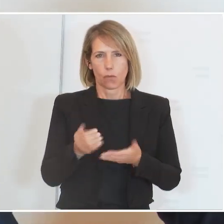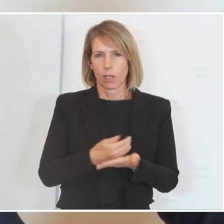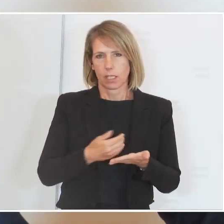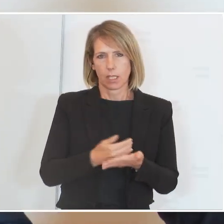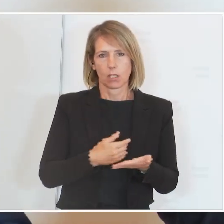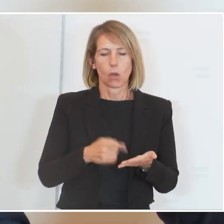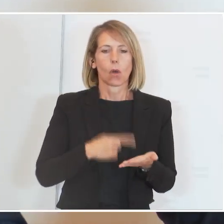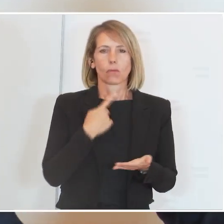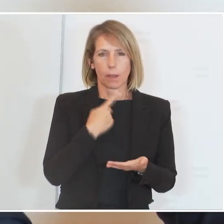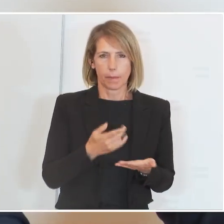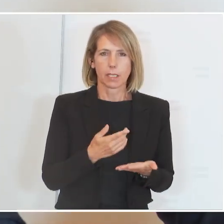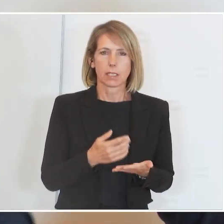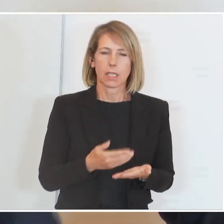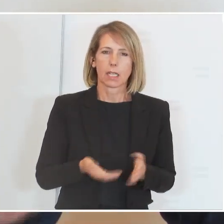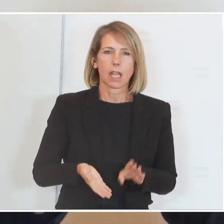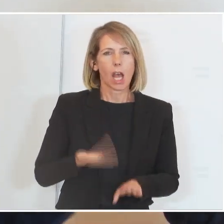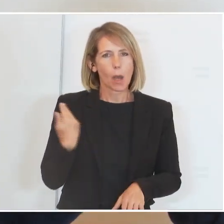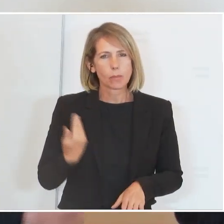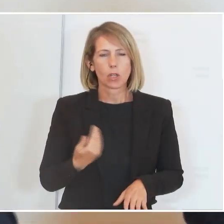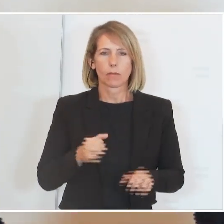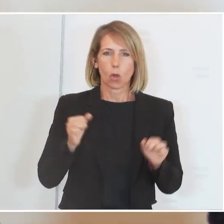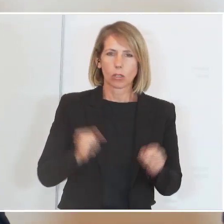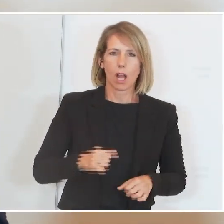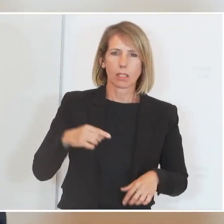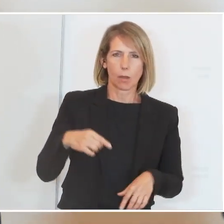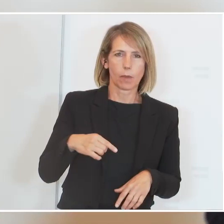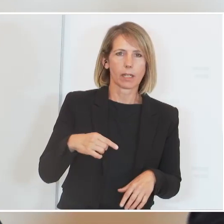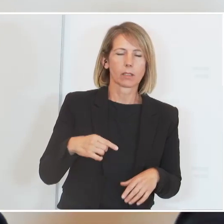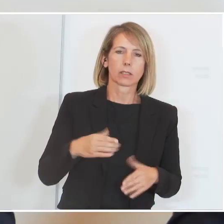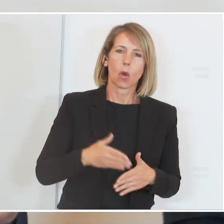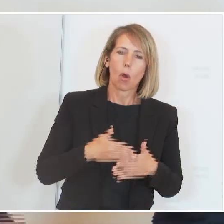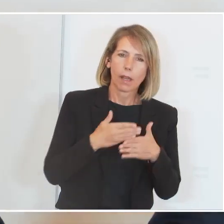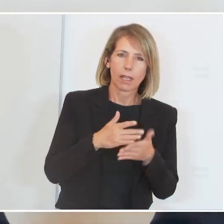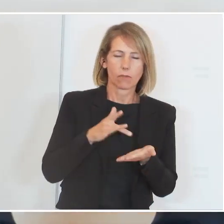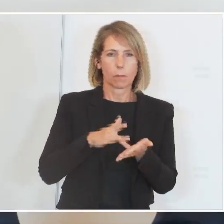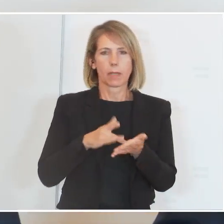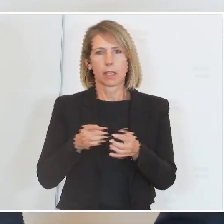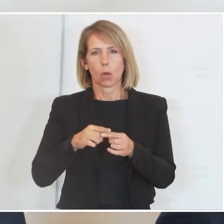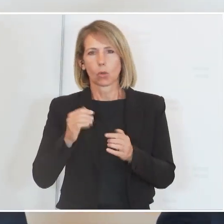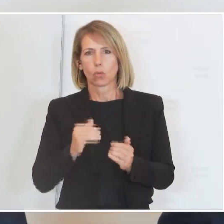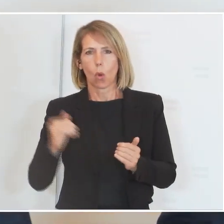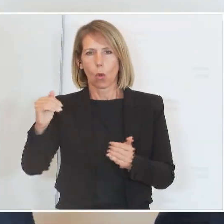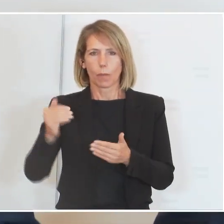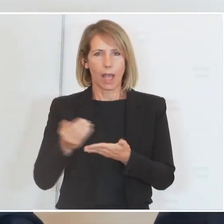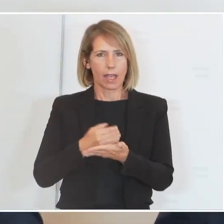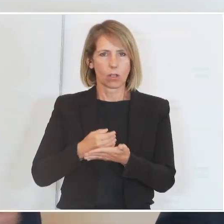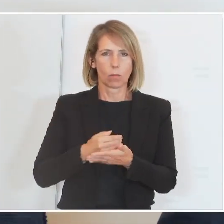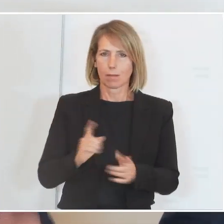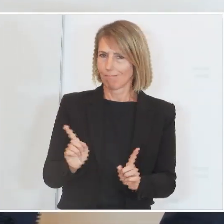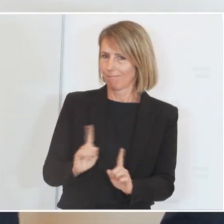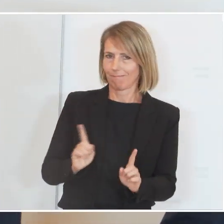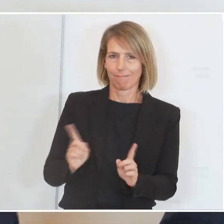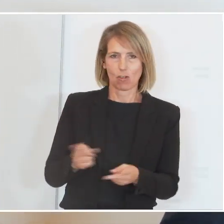Abschaffung der kalten Progression oder wurde ihr nachgesagt, es hilft vor allem die Mittleren und Oberen. Stimmt nicht. Jedenfalls nicht, wenn wir es